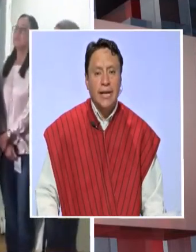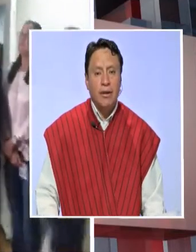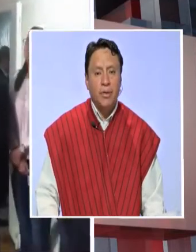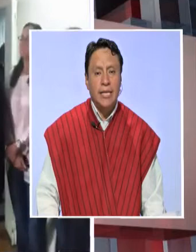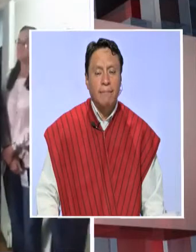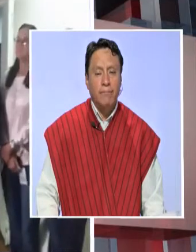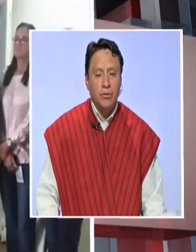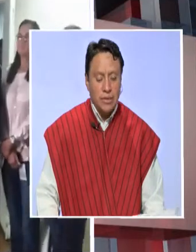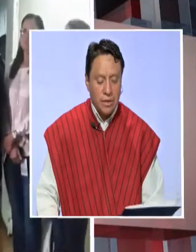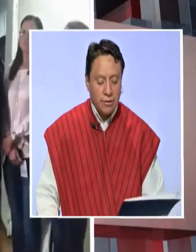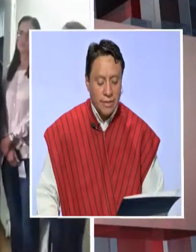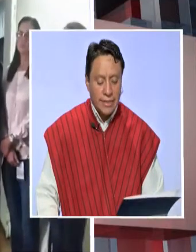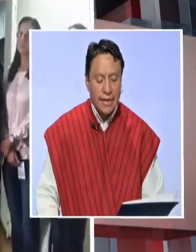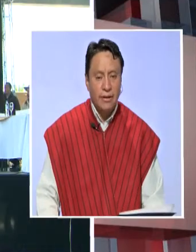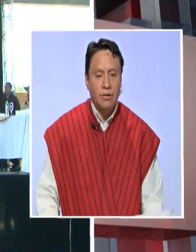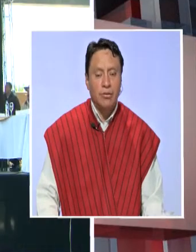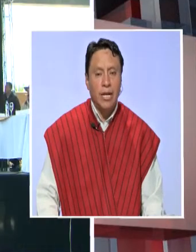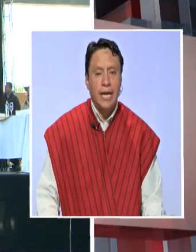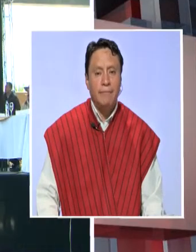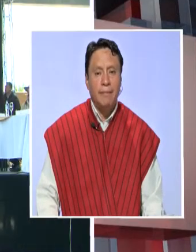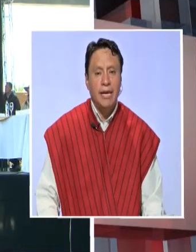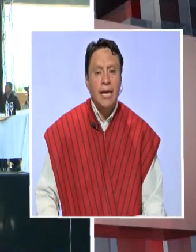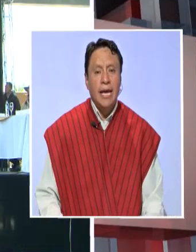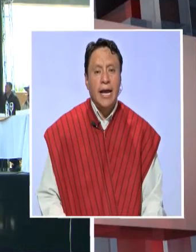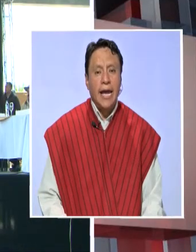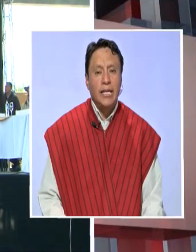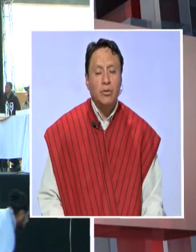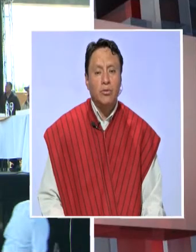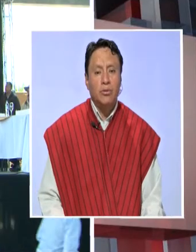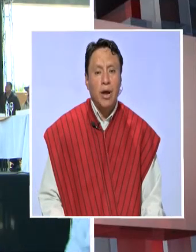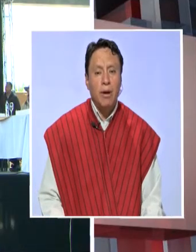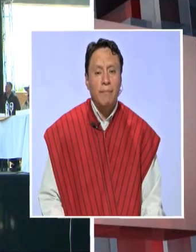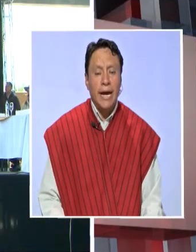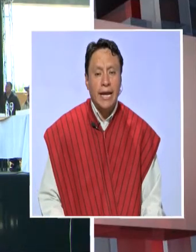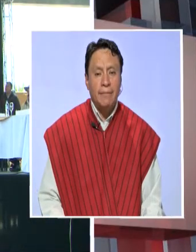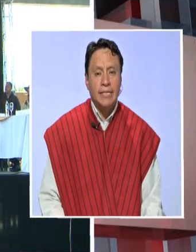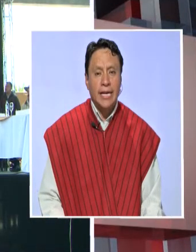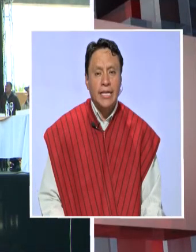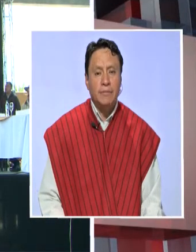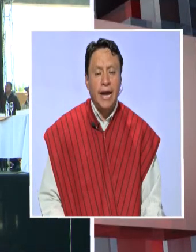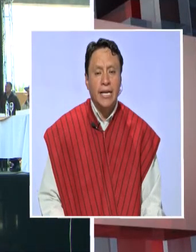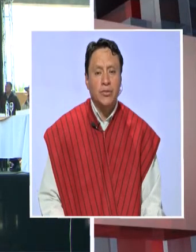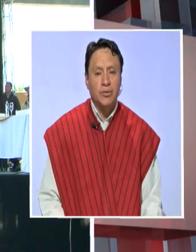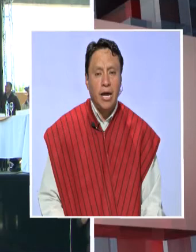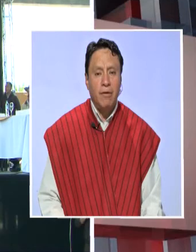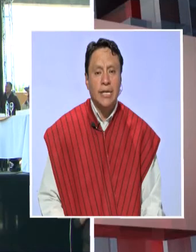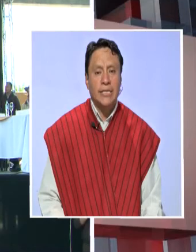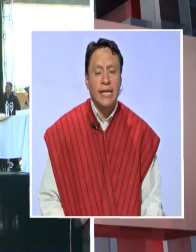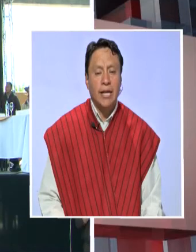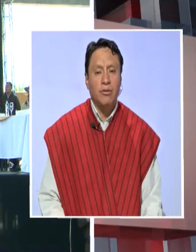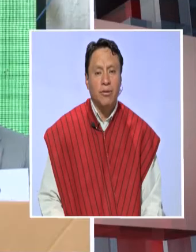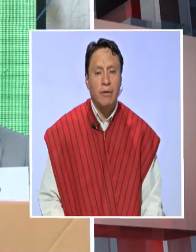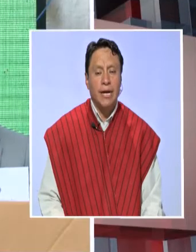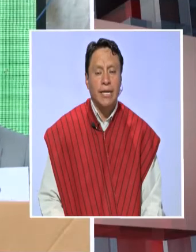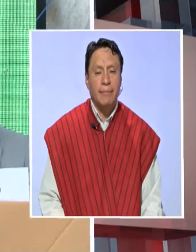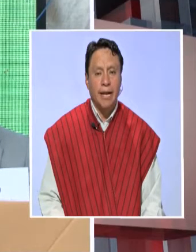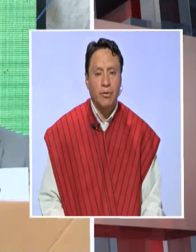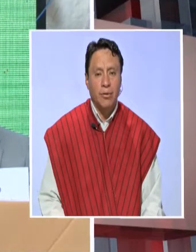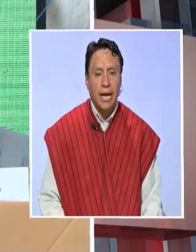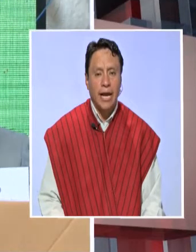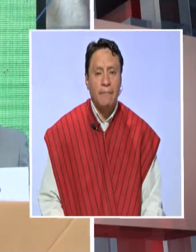Yakta Tandanaku y Tapusha, José Serrano, Runa y Mami, Kai Tungurawa Marca, Manchayaspa, Ayukunawan, Yakta